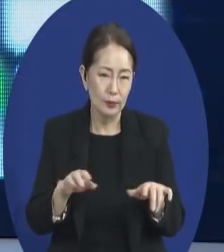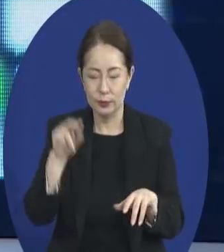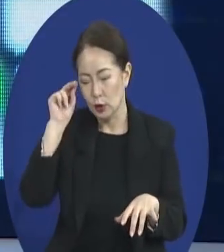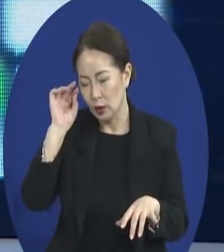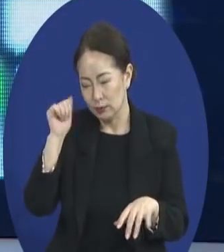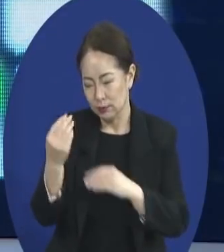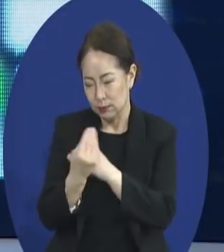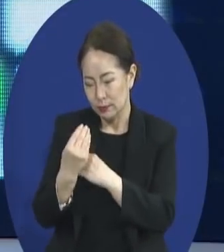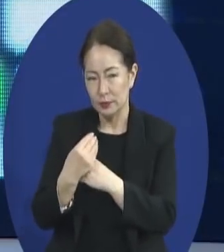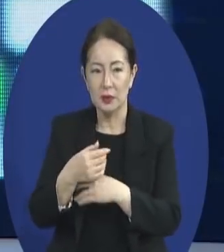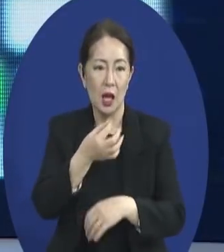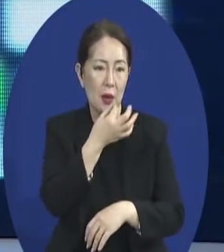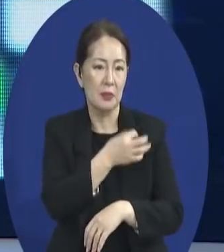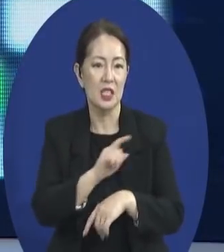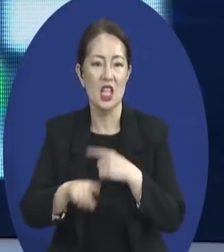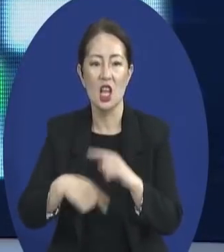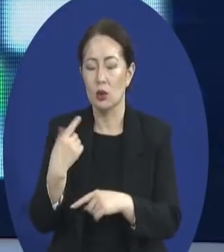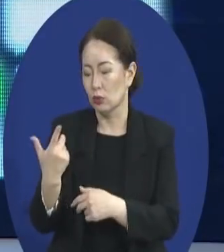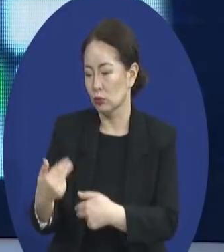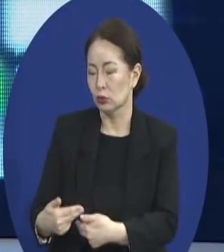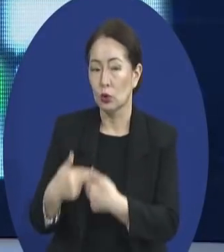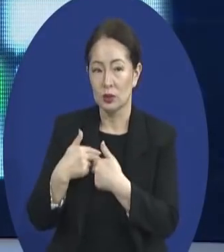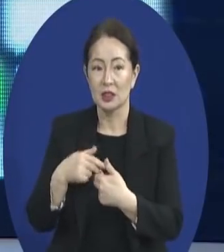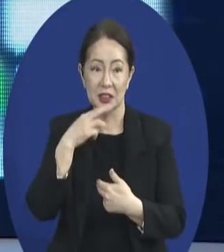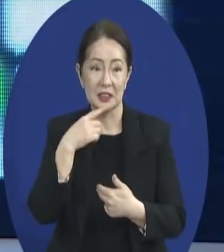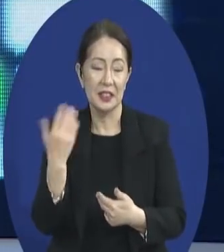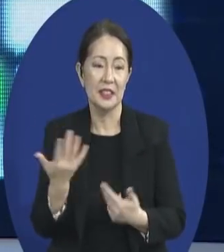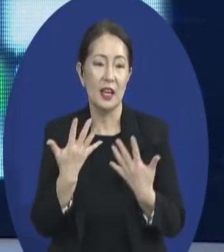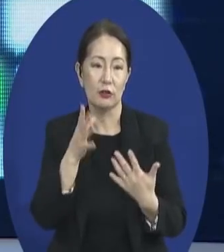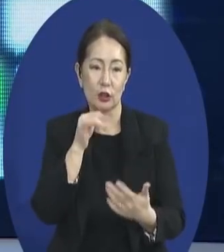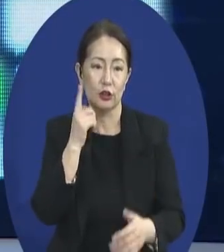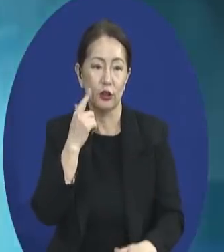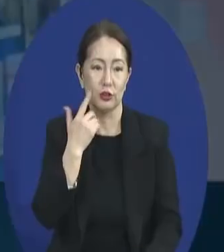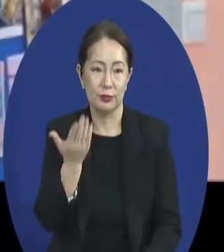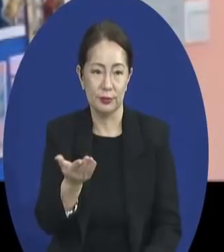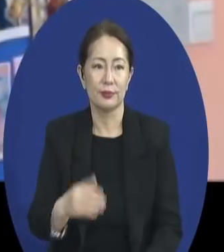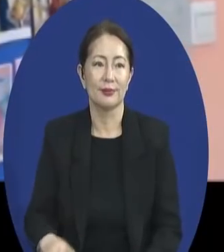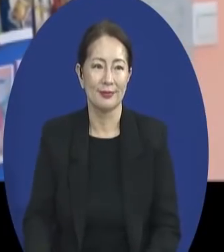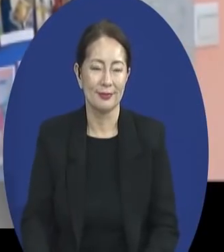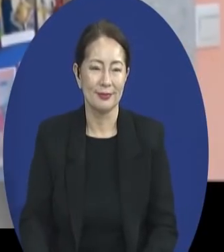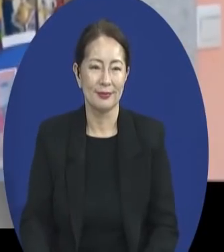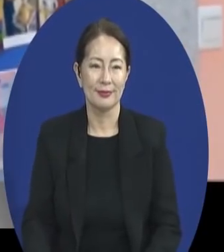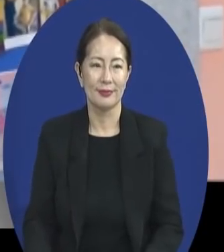хөгжим нь түүнд эм тарианаас илүү үйлчилсэн гэж бидэнтэй уулзахдаа ярьж байсан юм а.